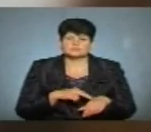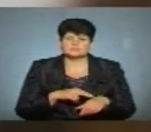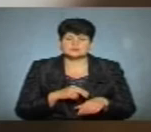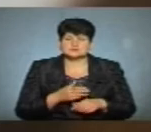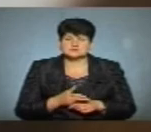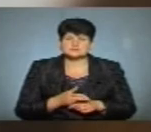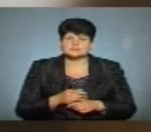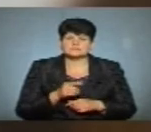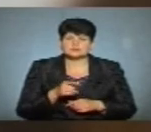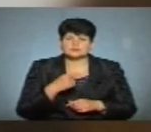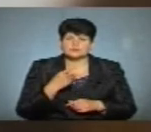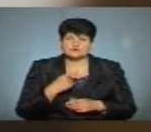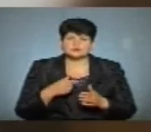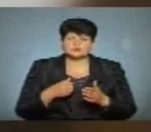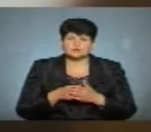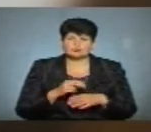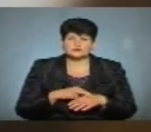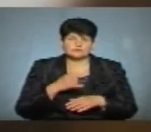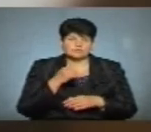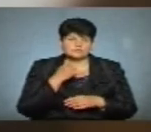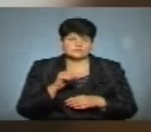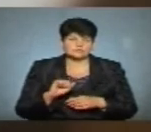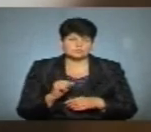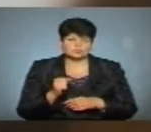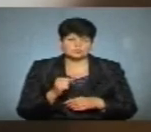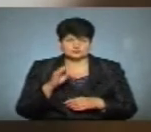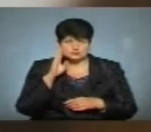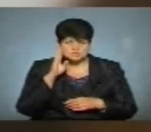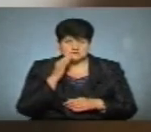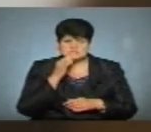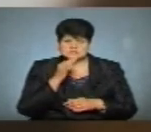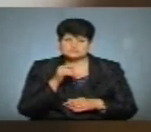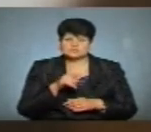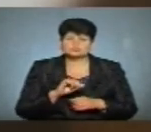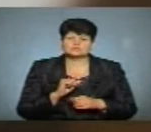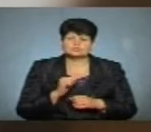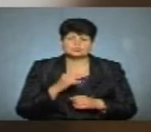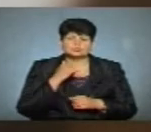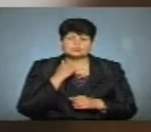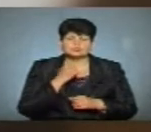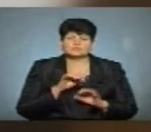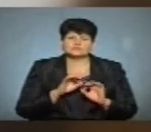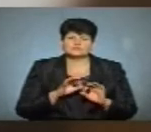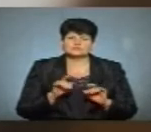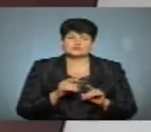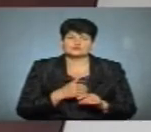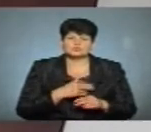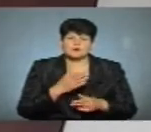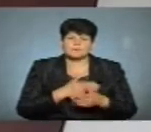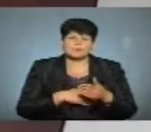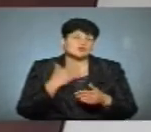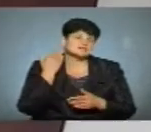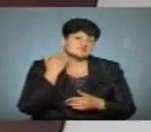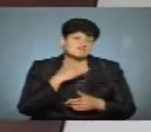Метельська. За її словами, до поліцейських подзвонив товариш цього чоловіка та сказав, що його друг телефоном розповів, що хоче порізати вени на